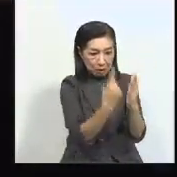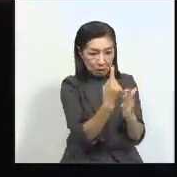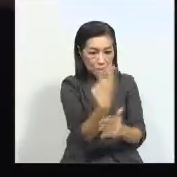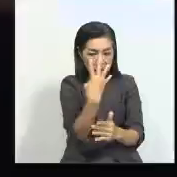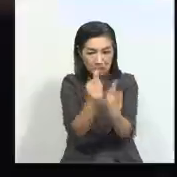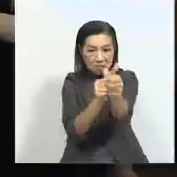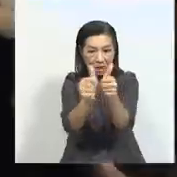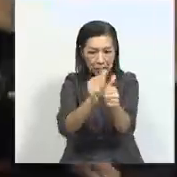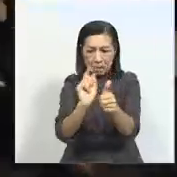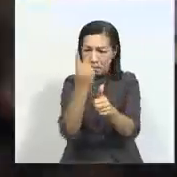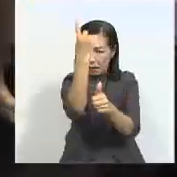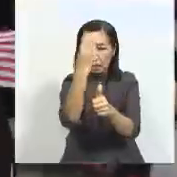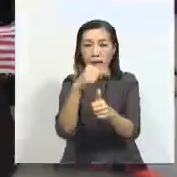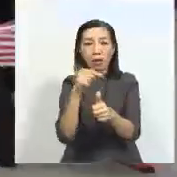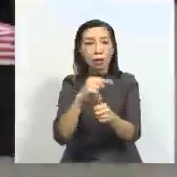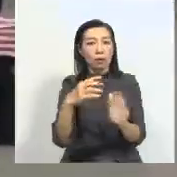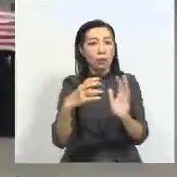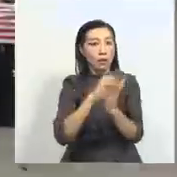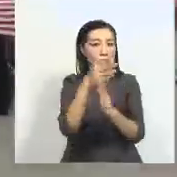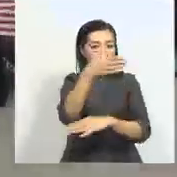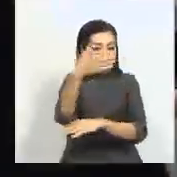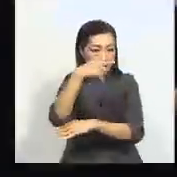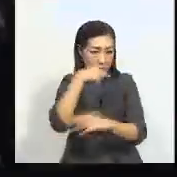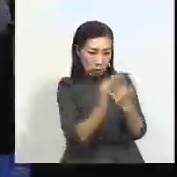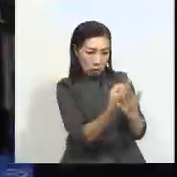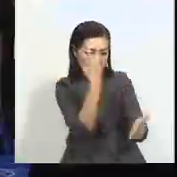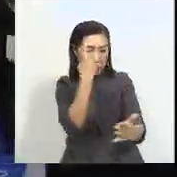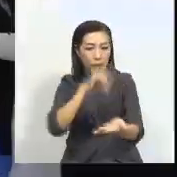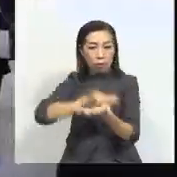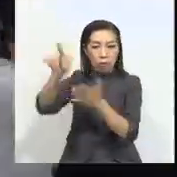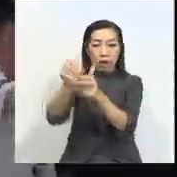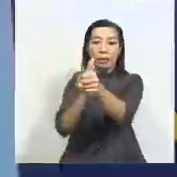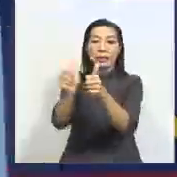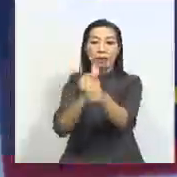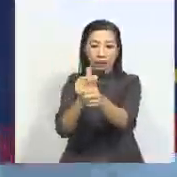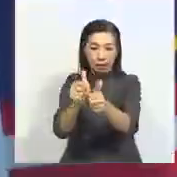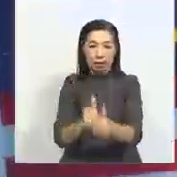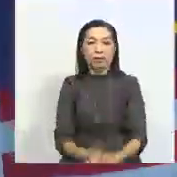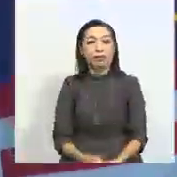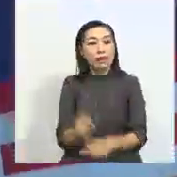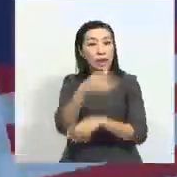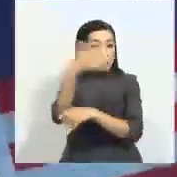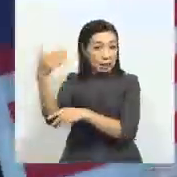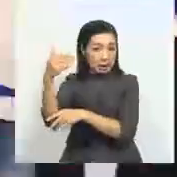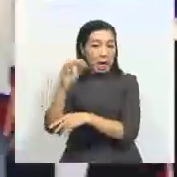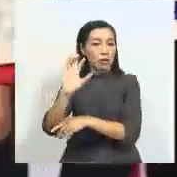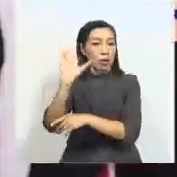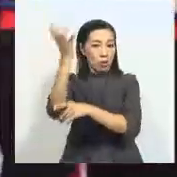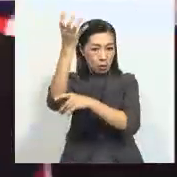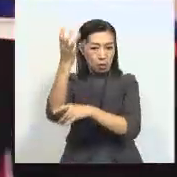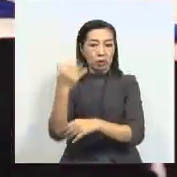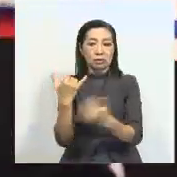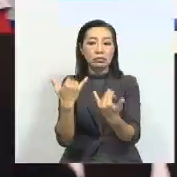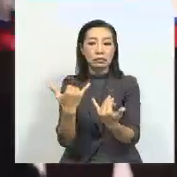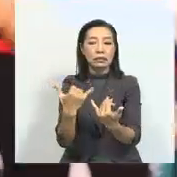ข้ารอบชิงชนะเลิศในส่วนของประเทศไทยเพื่อคัดเลือกไปเป็นตัวแทนประเทศไทยเข้าร่วมการแข่งขันระดับนาน